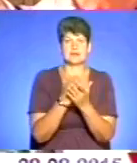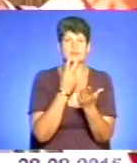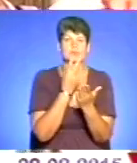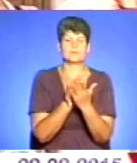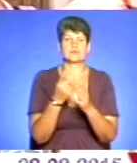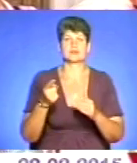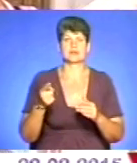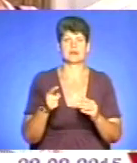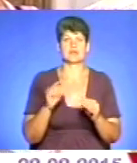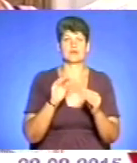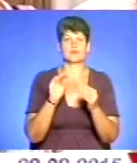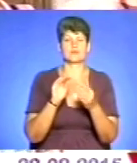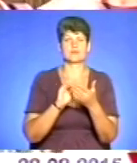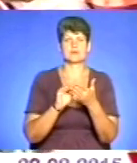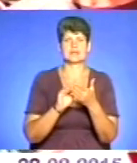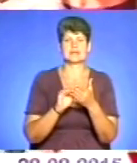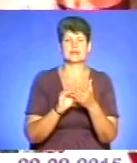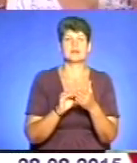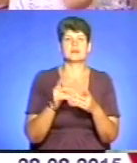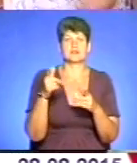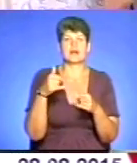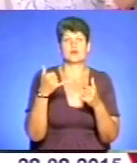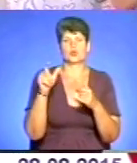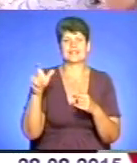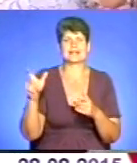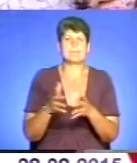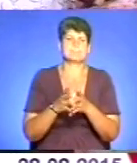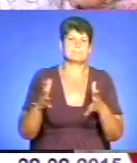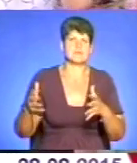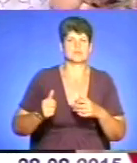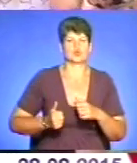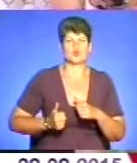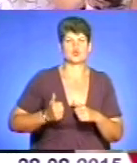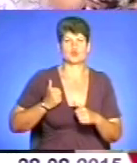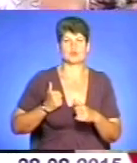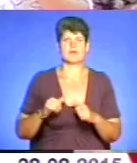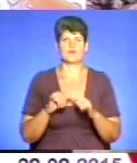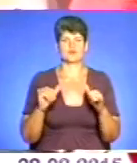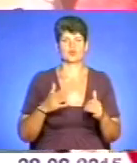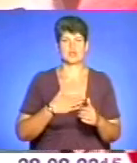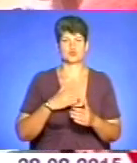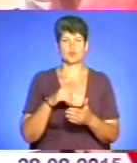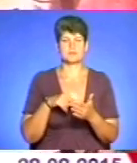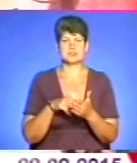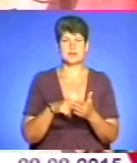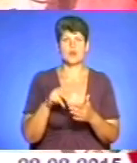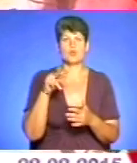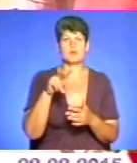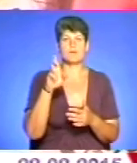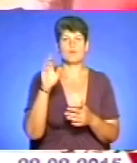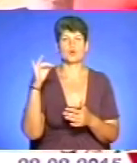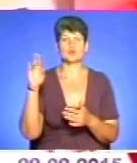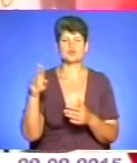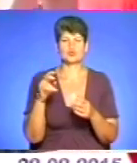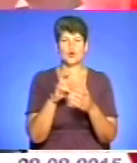який використовується ім'я і прізвище тієї людини, яка найбільш достойна, яка найбільш доклалася для розвитку нашого міста. Любомира Бойцун